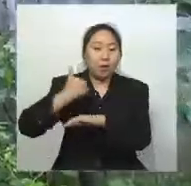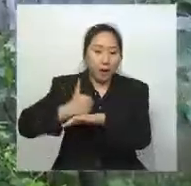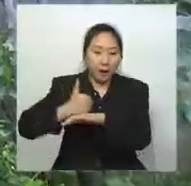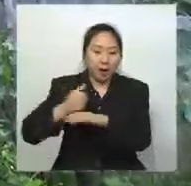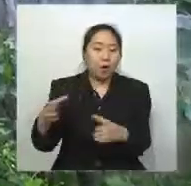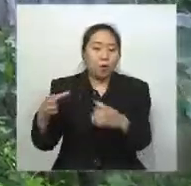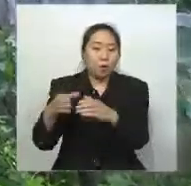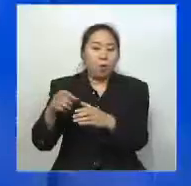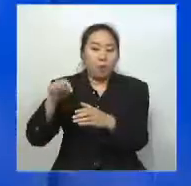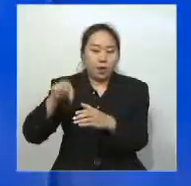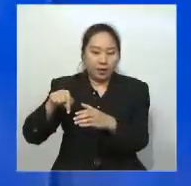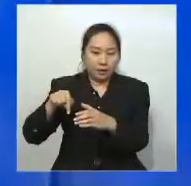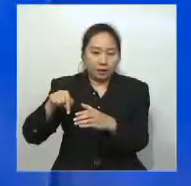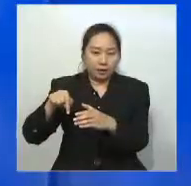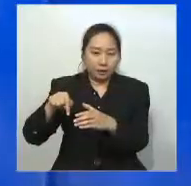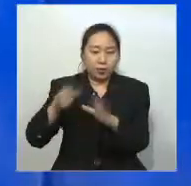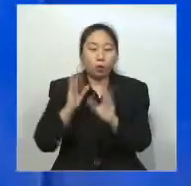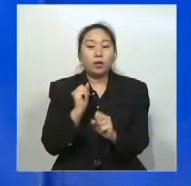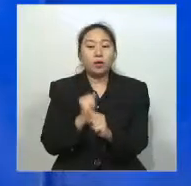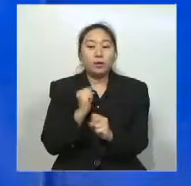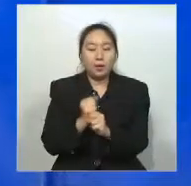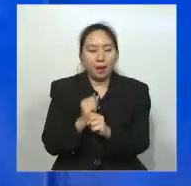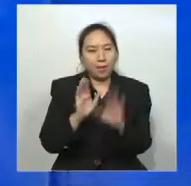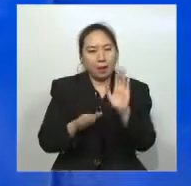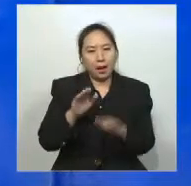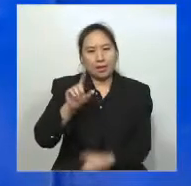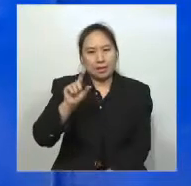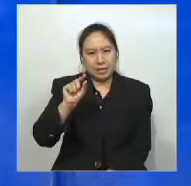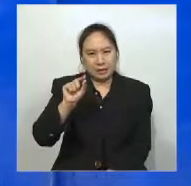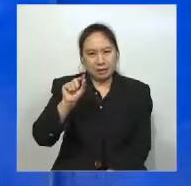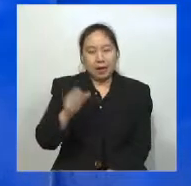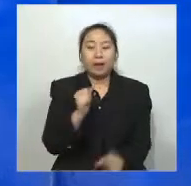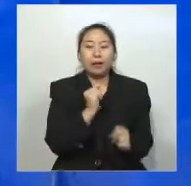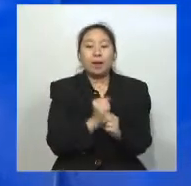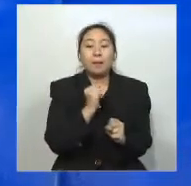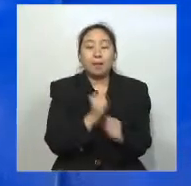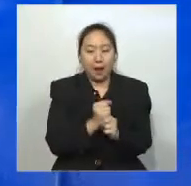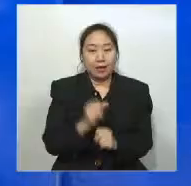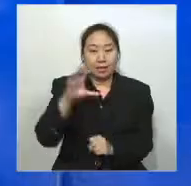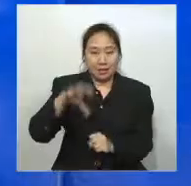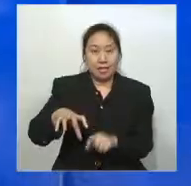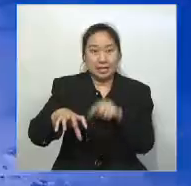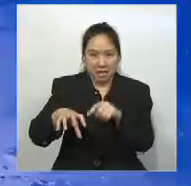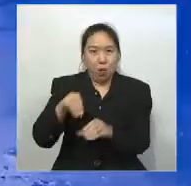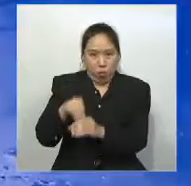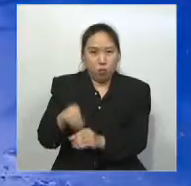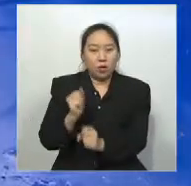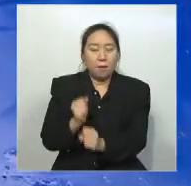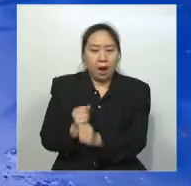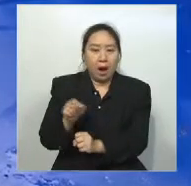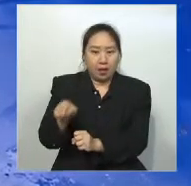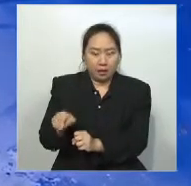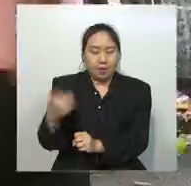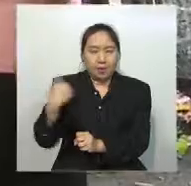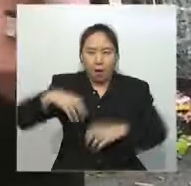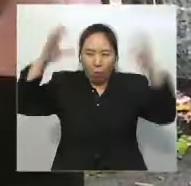ดคุ้มครองตำบลกรงปีนังพร้อมกำลังพลกว่า20นายกำลังปฏิบัติงานในฐานปฏิบัติการเนี่ยแหละค่ะตอนนั้